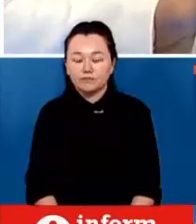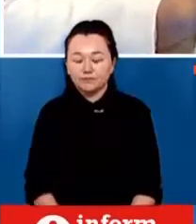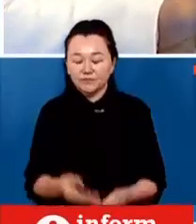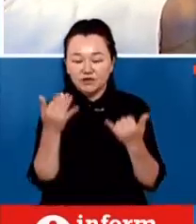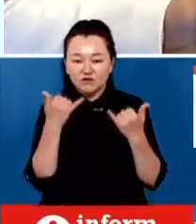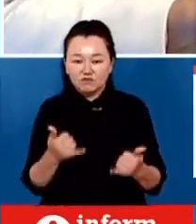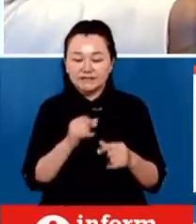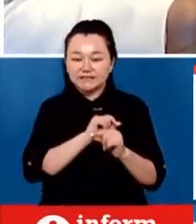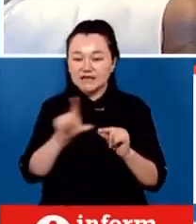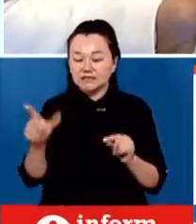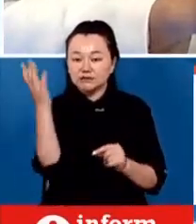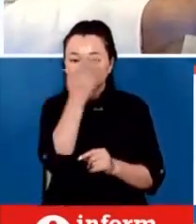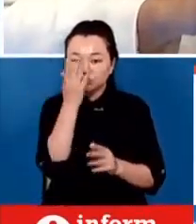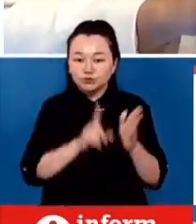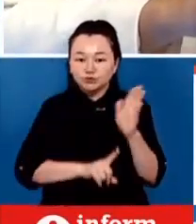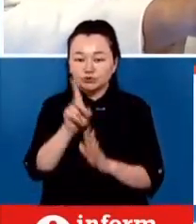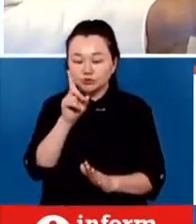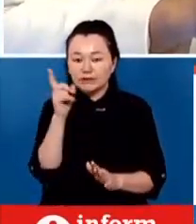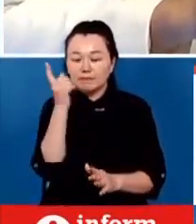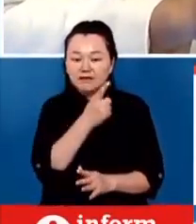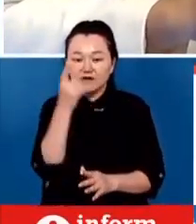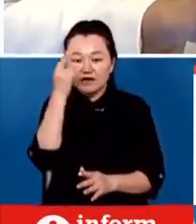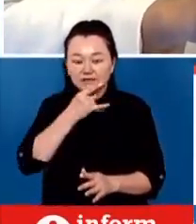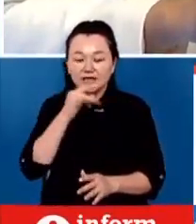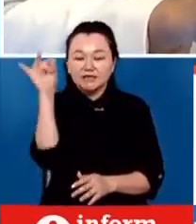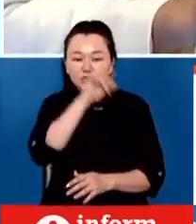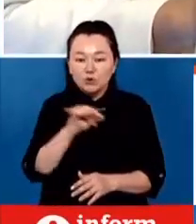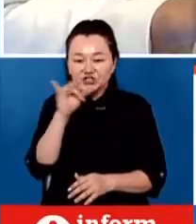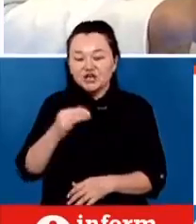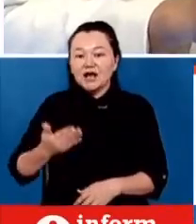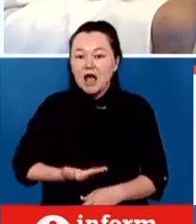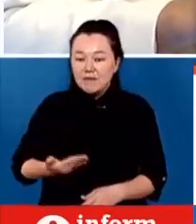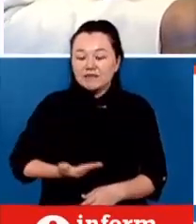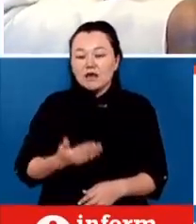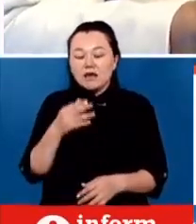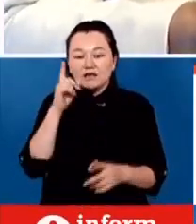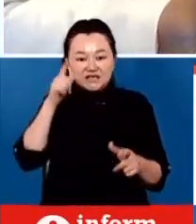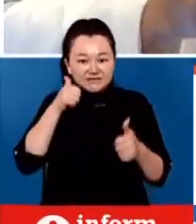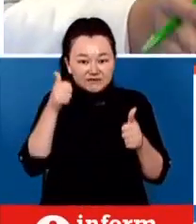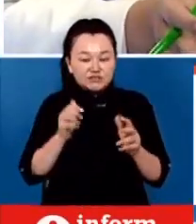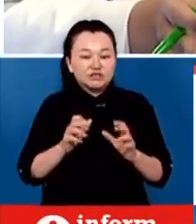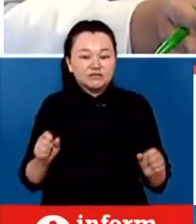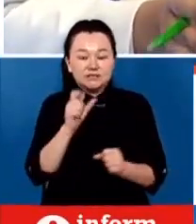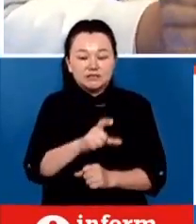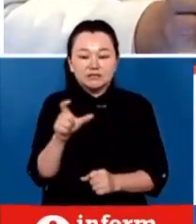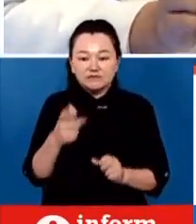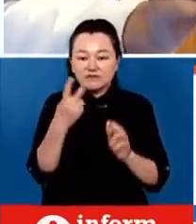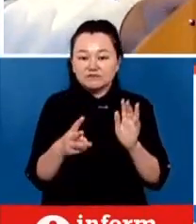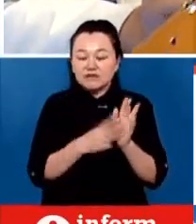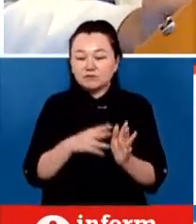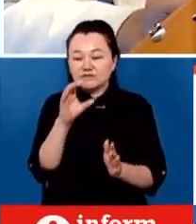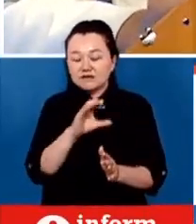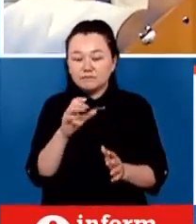сегодня стартовали съемки первой казахстанской исторической комедии бельгасе с батырлар с 28 сентября